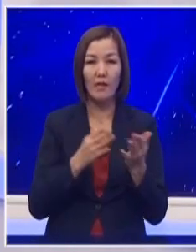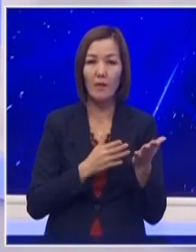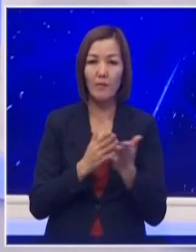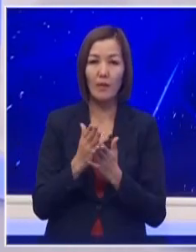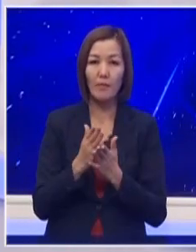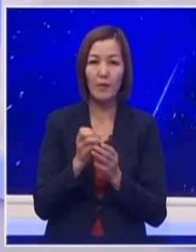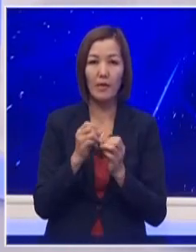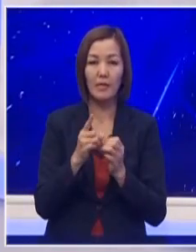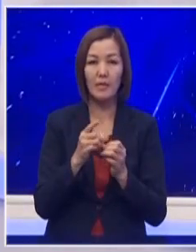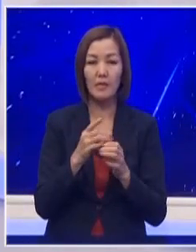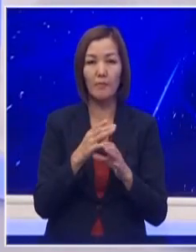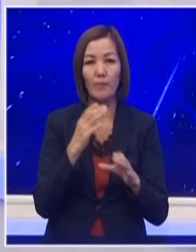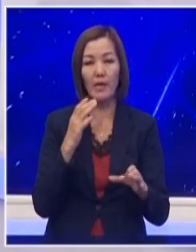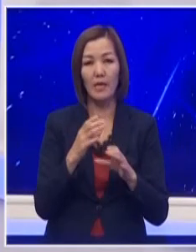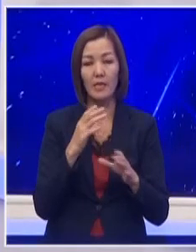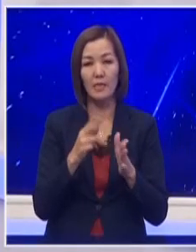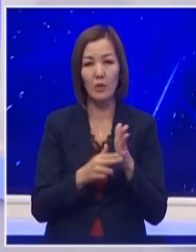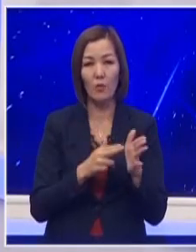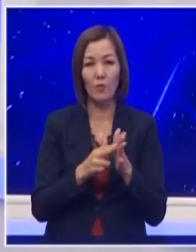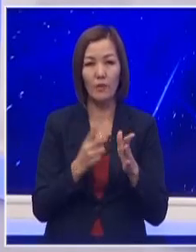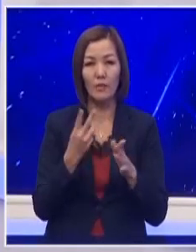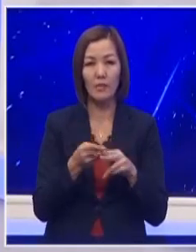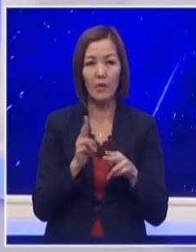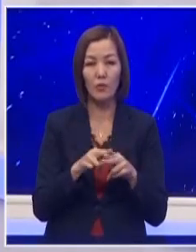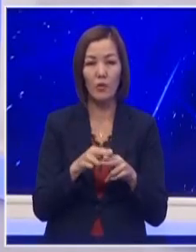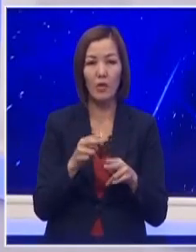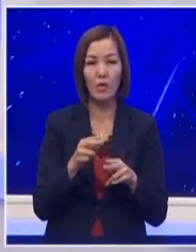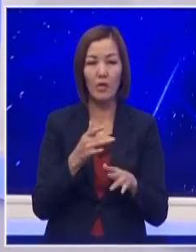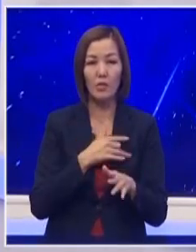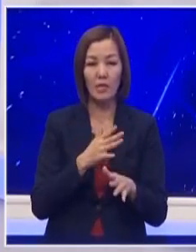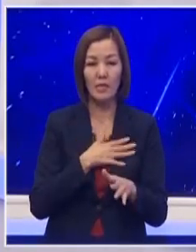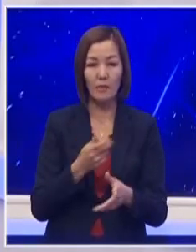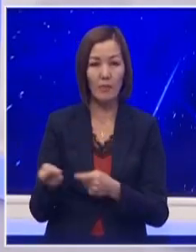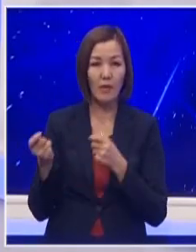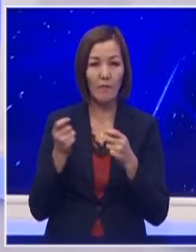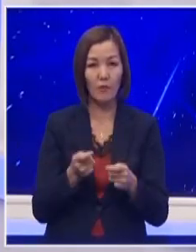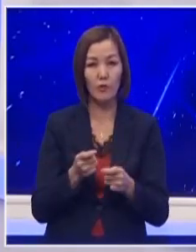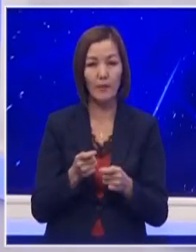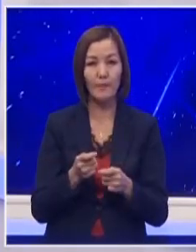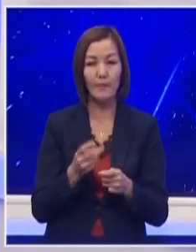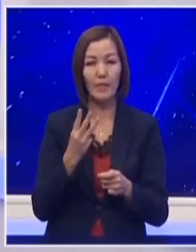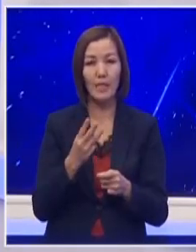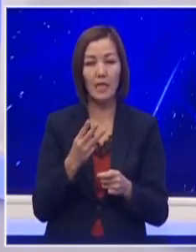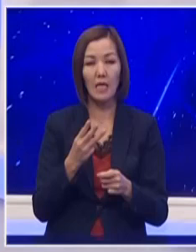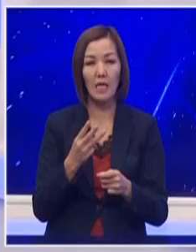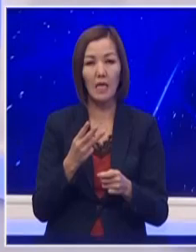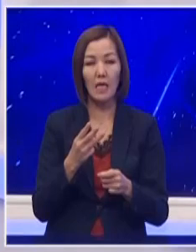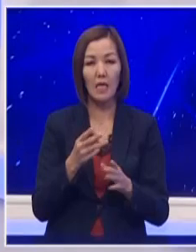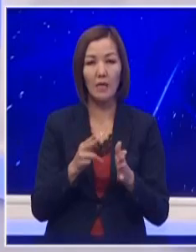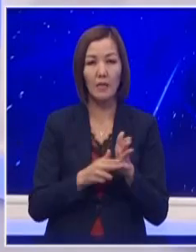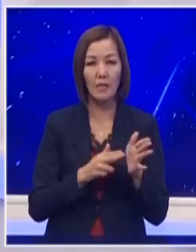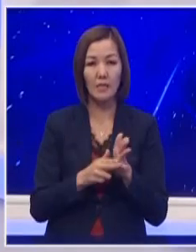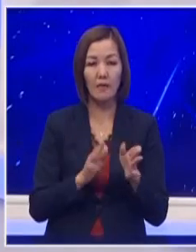курсировали 11 пассажирских поездов два из которых относятся к частным перевозчикам три состава были